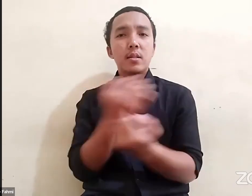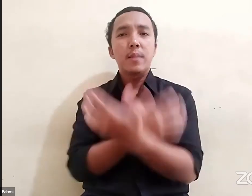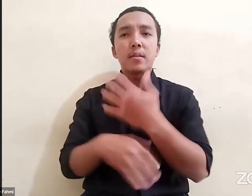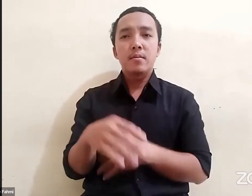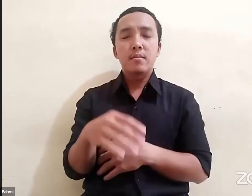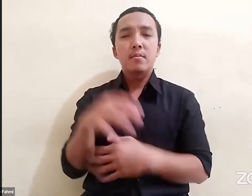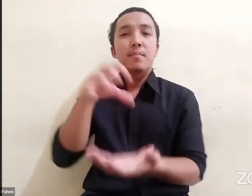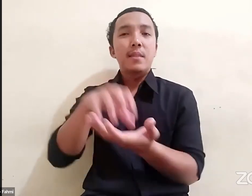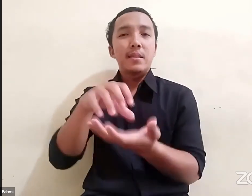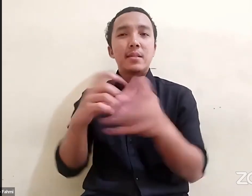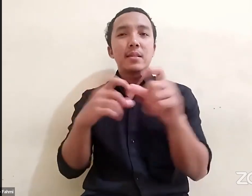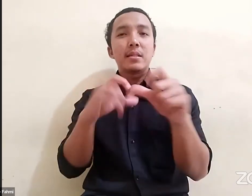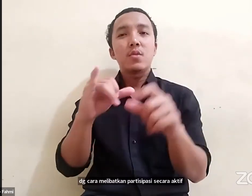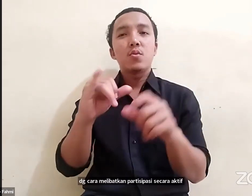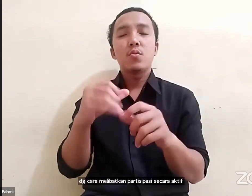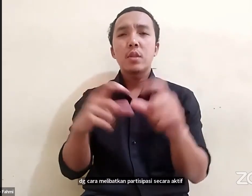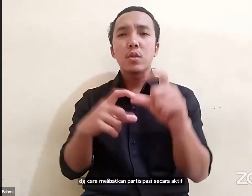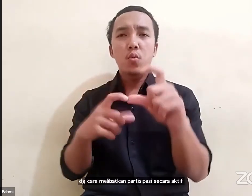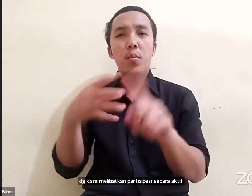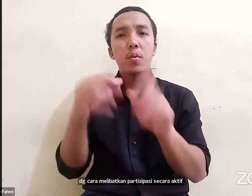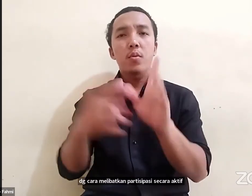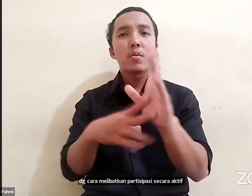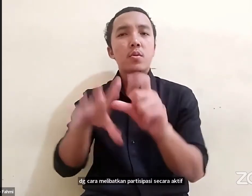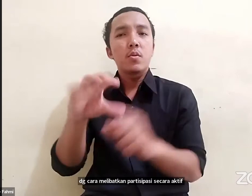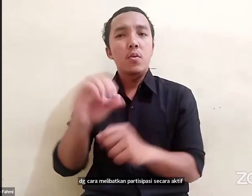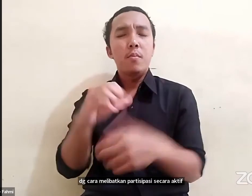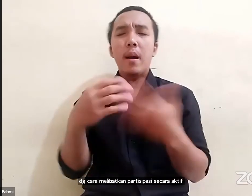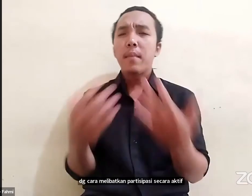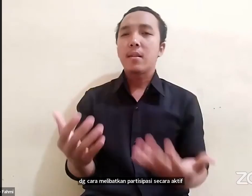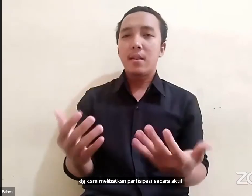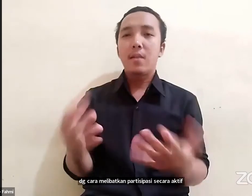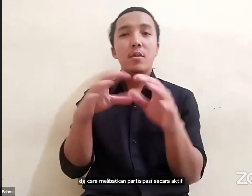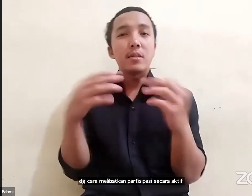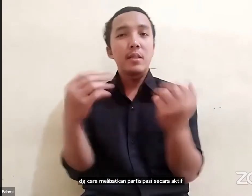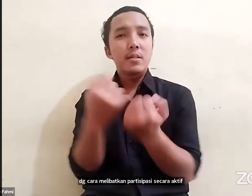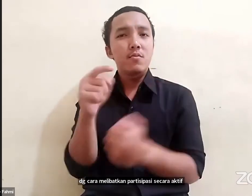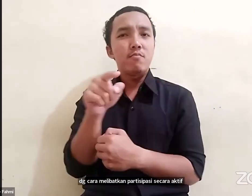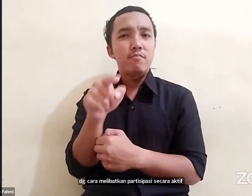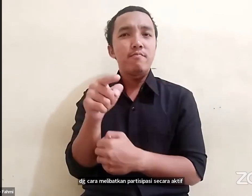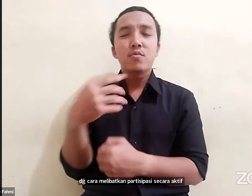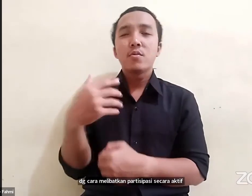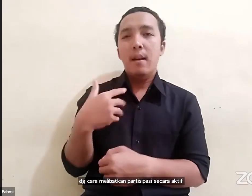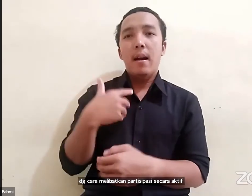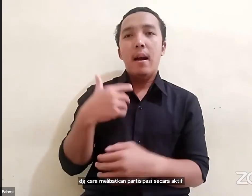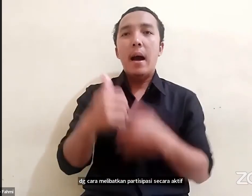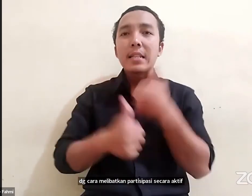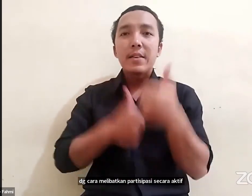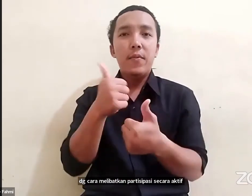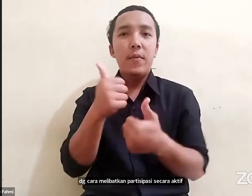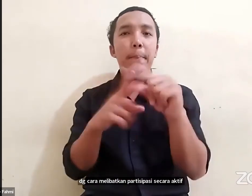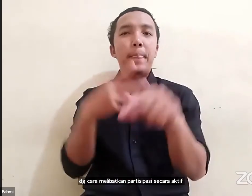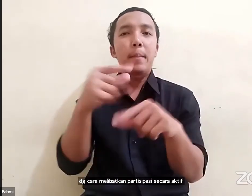Situbondo, bagaimana organisasi itu punya peran aktif untuk mewujudkan Kabupaten Situbondo yang inklusif, dan itu